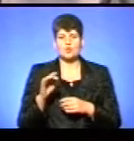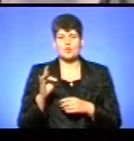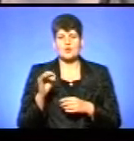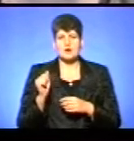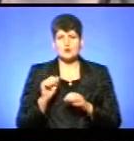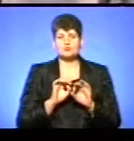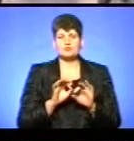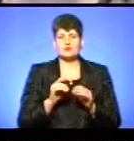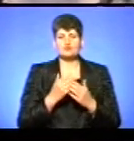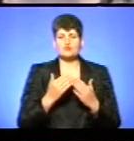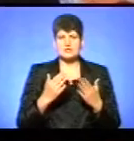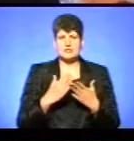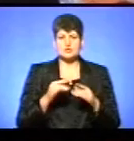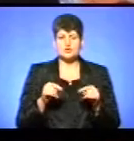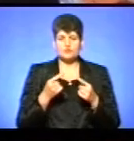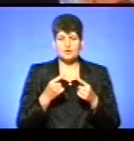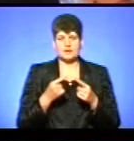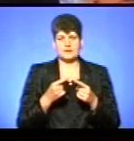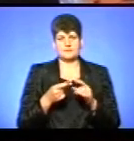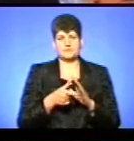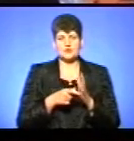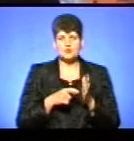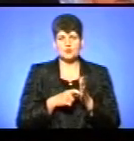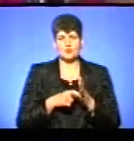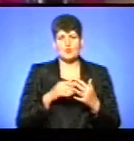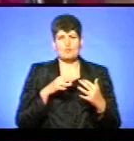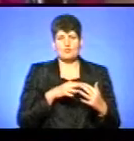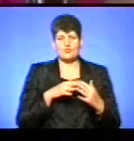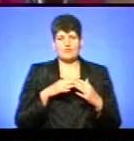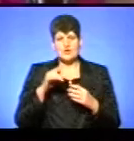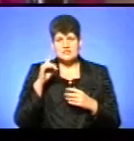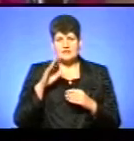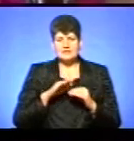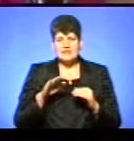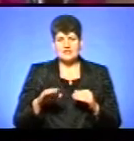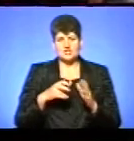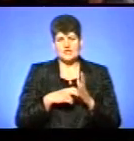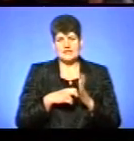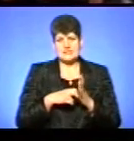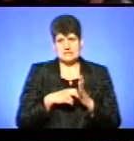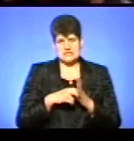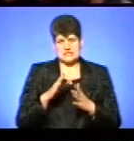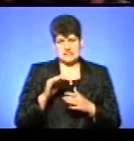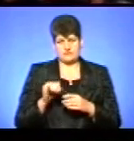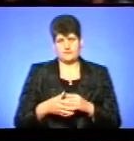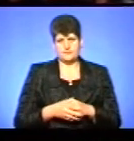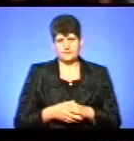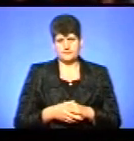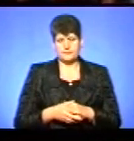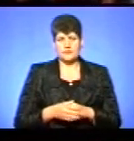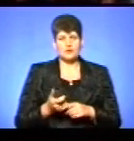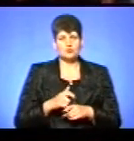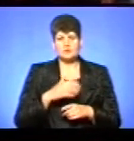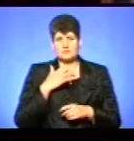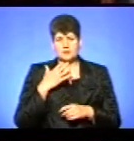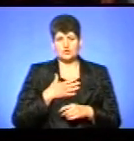музеї клубу створили студію бойової слави дитячих листів до військових на сході України. Дуже багато наших дітей